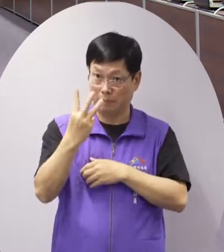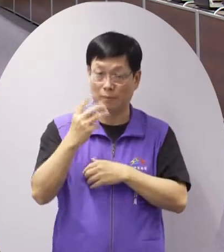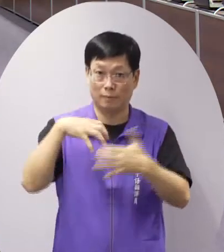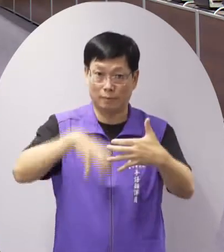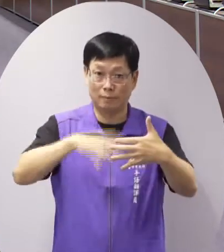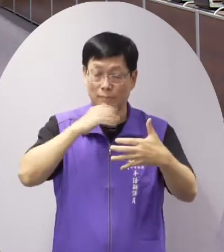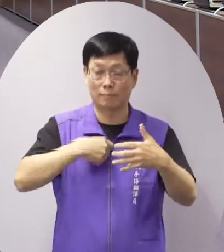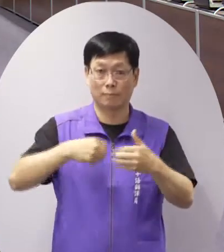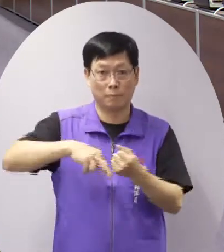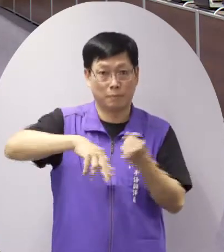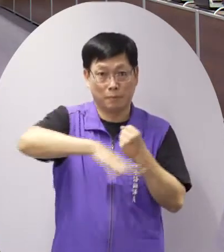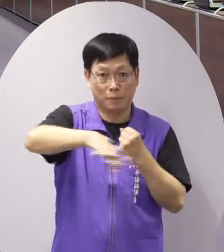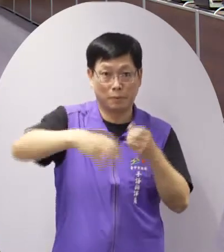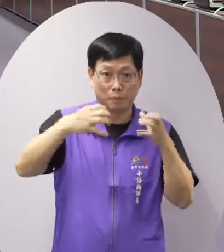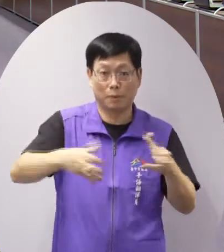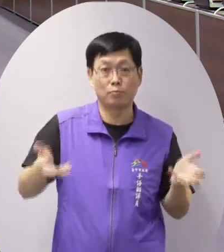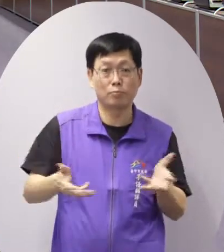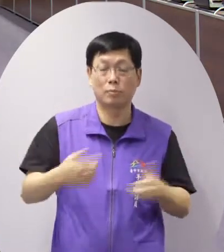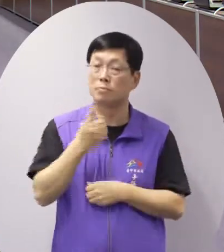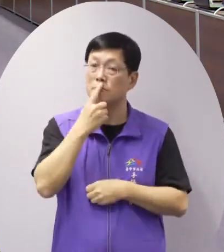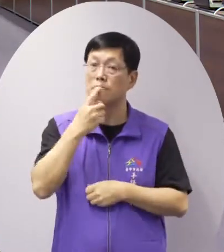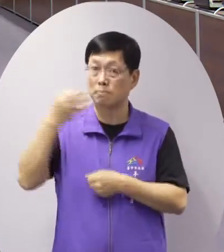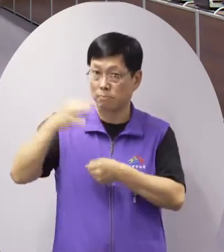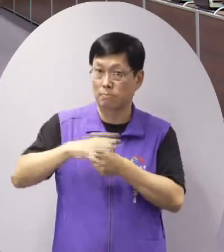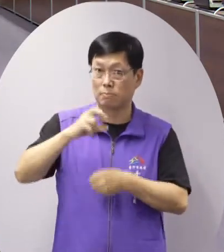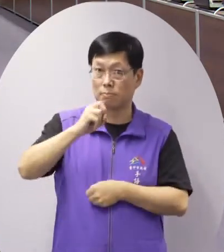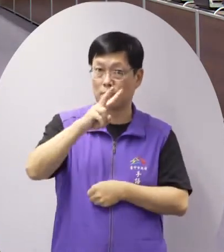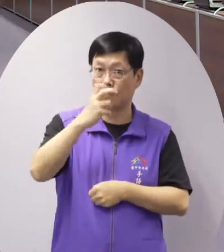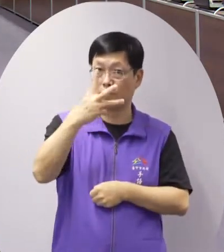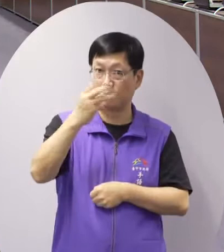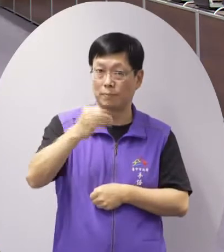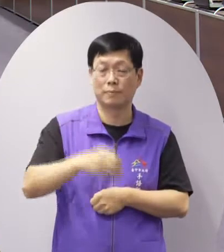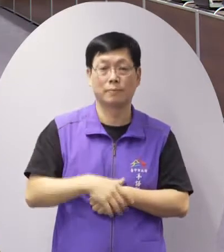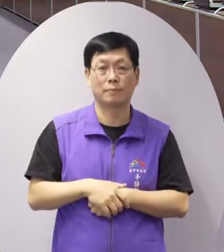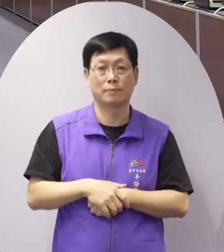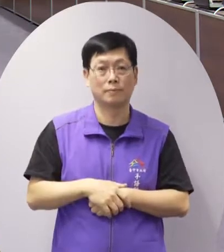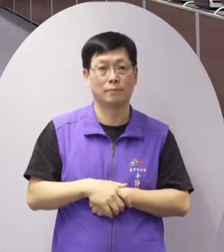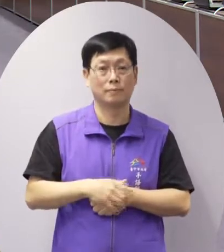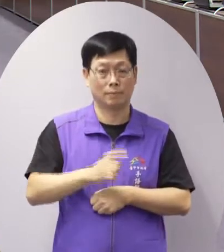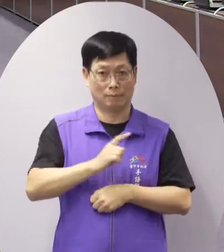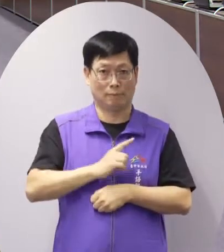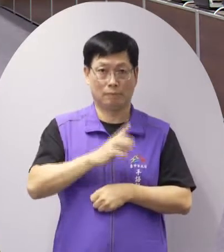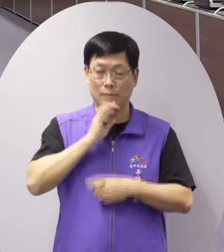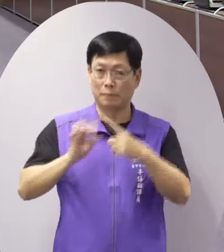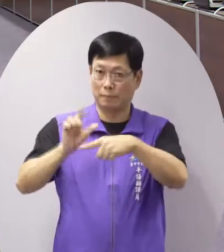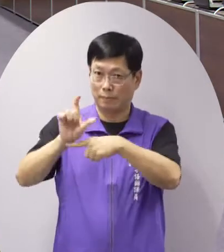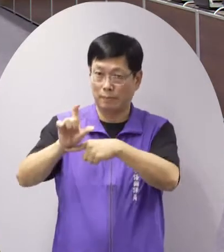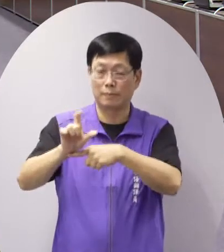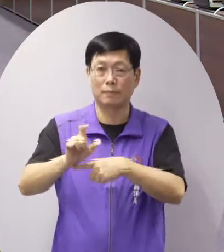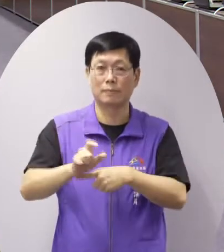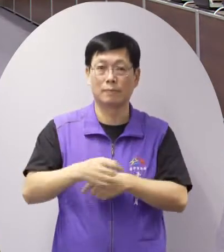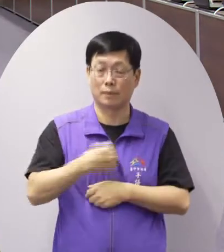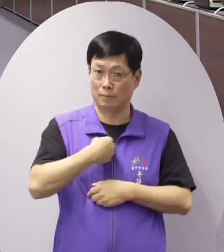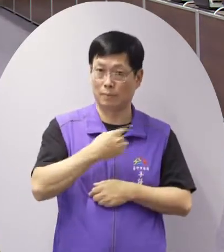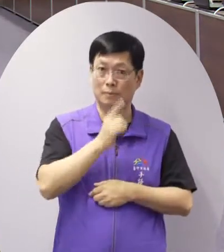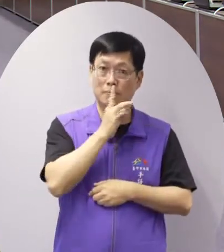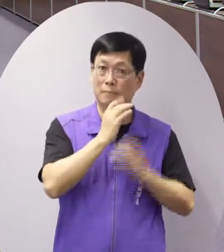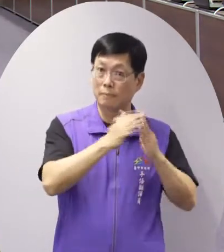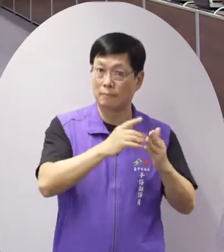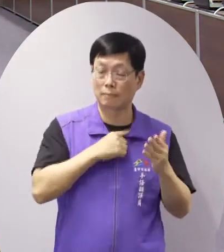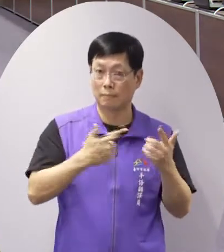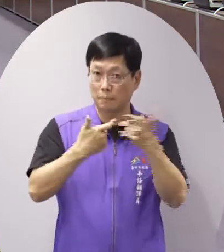辟建工程，其中中央补助款228万元，比例60%，本府配合